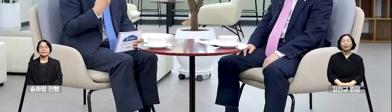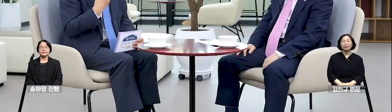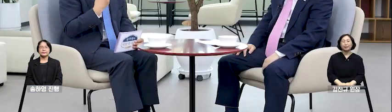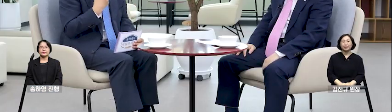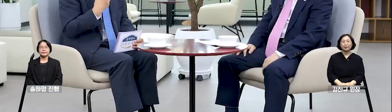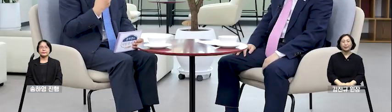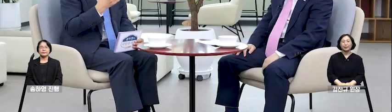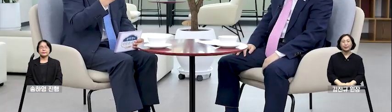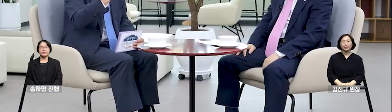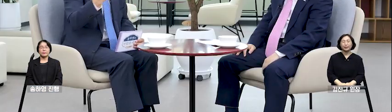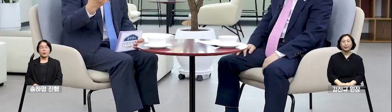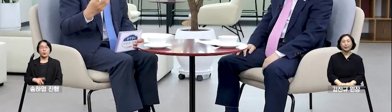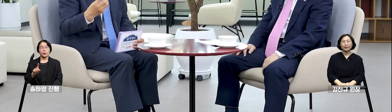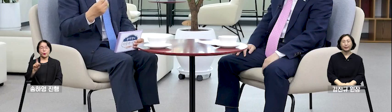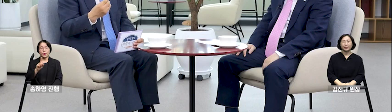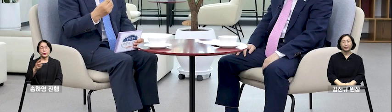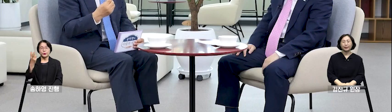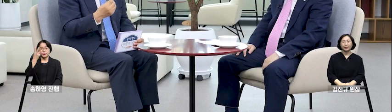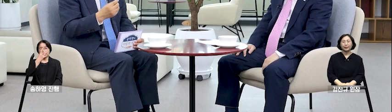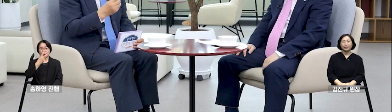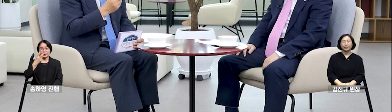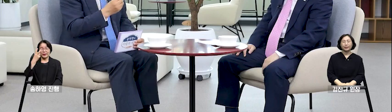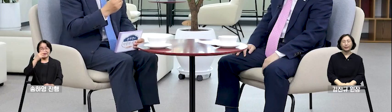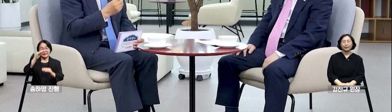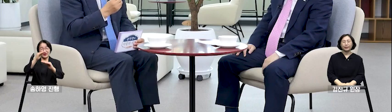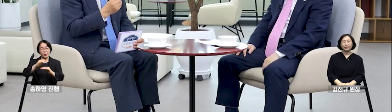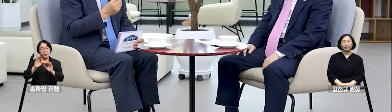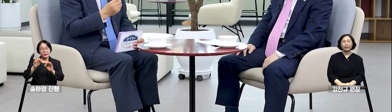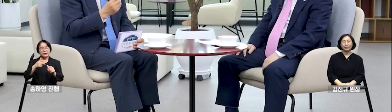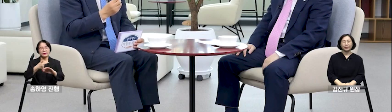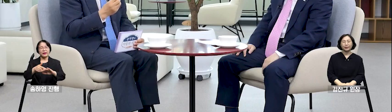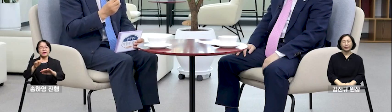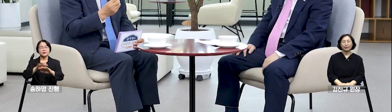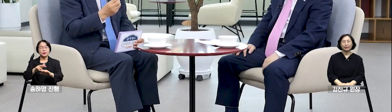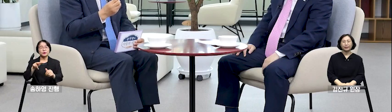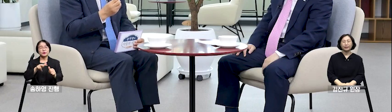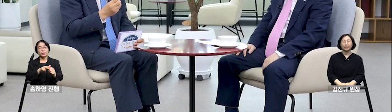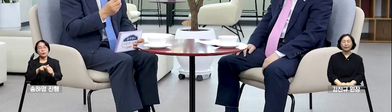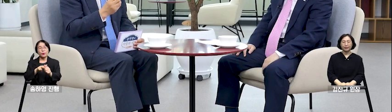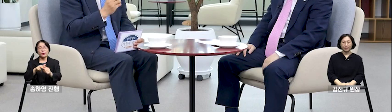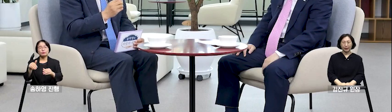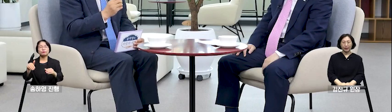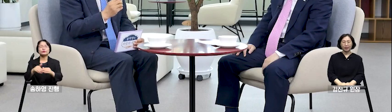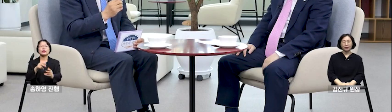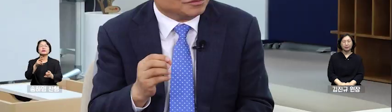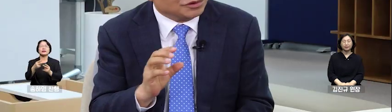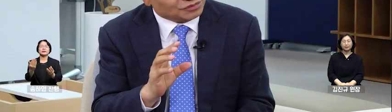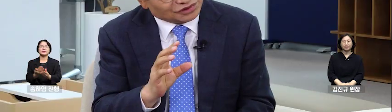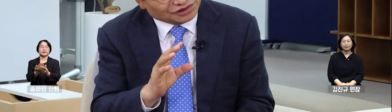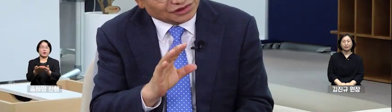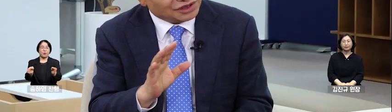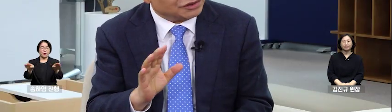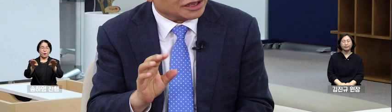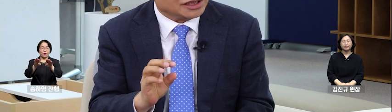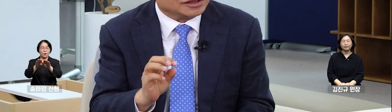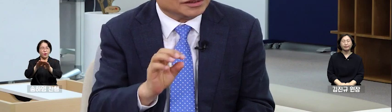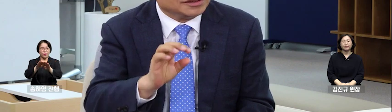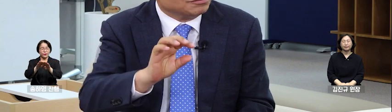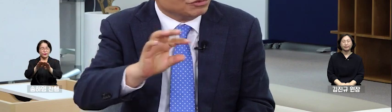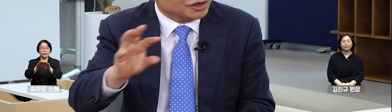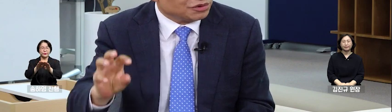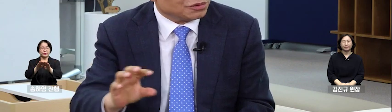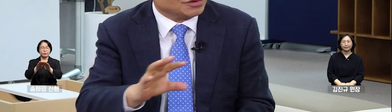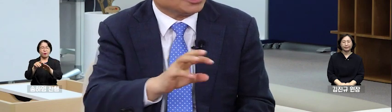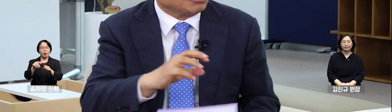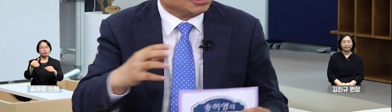예 기들이 이렇게 제작진에서 조사 해 보니까 대전 정보부 나 산업 진흥 은 에 물론 뭐 역에도 약간 그